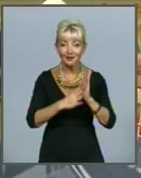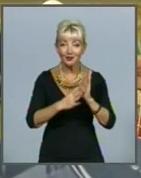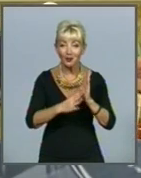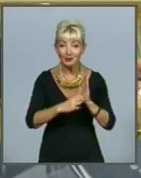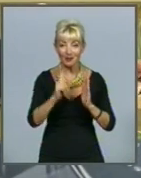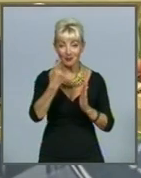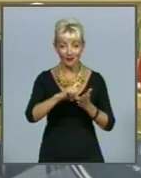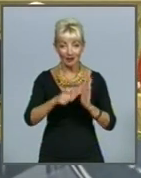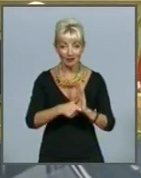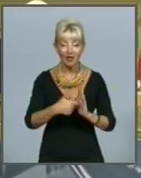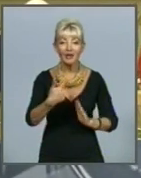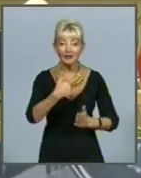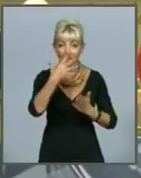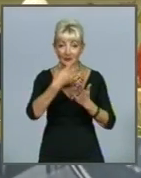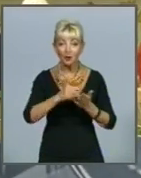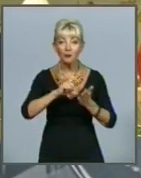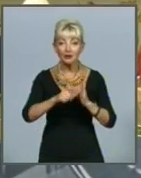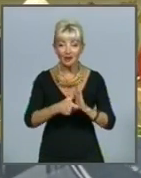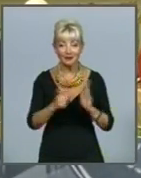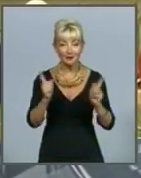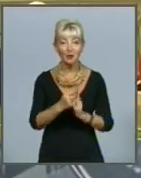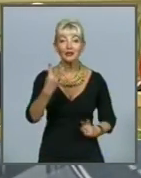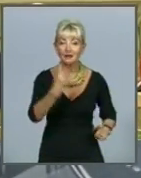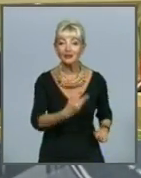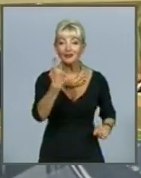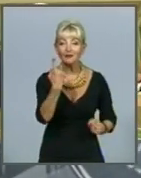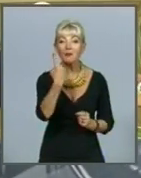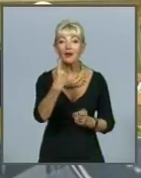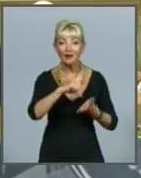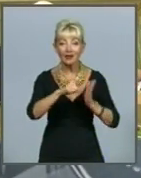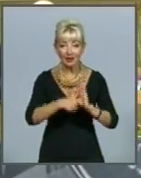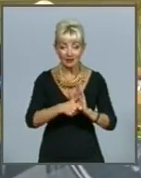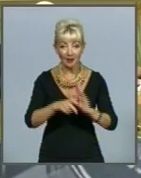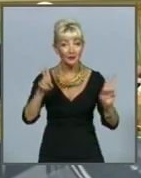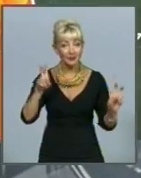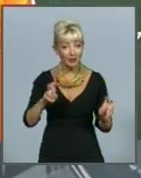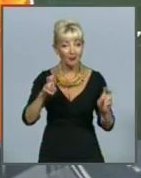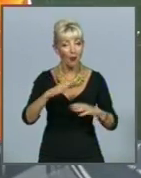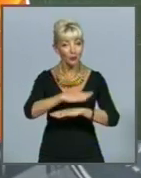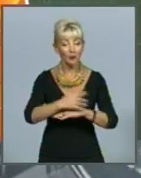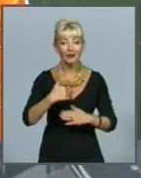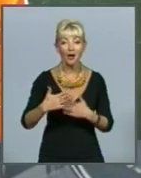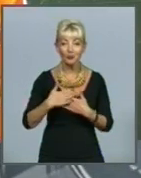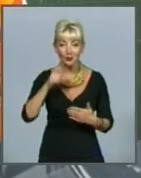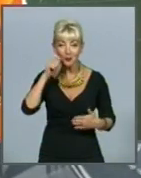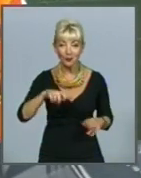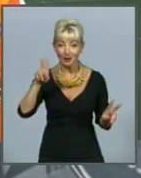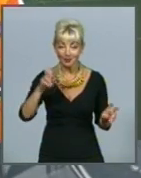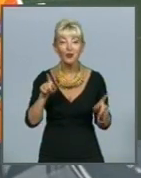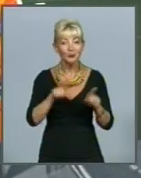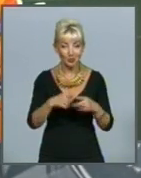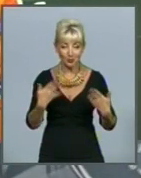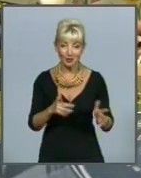у своєму класі зустріну 31 першачка. Тема уроку «Я люблю Україну», дошку вже підготувала. Будемо розсувати парти,